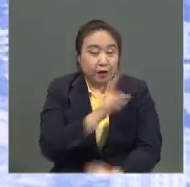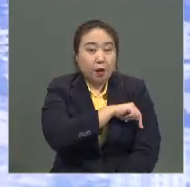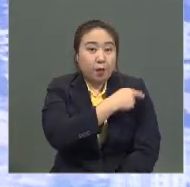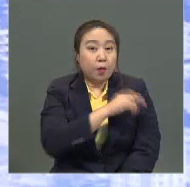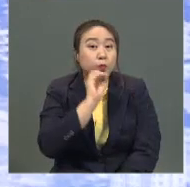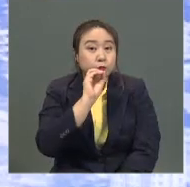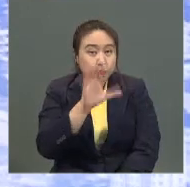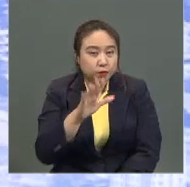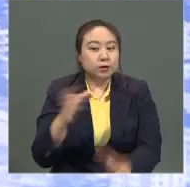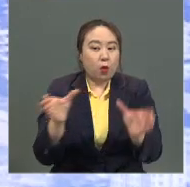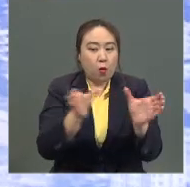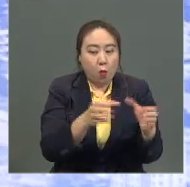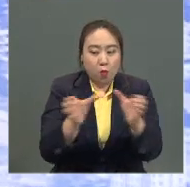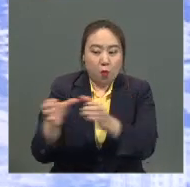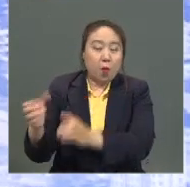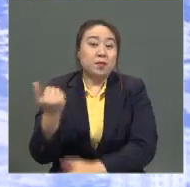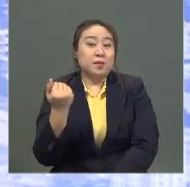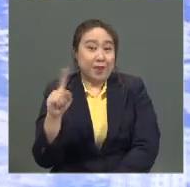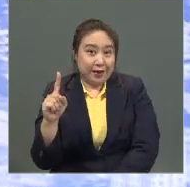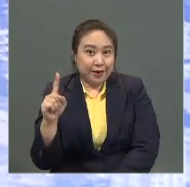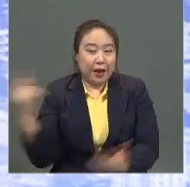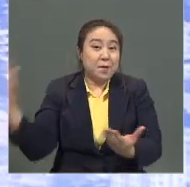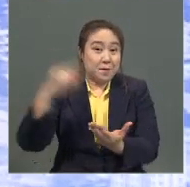ก็จะเกิดขึ้นตามมาเราจากนี้นะครับคุณหมอยังย้ำด้วยว่า11กลุ่มที่ได้รับอนุญาตให้เดินทางเข้าไทยเนี่ยก็จะเน้นเป็นเรื่องของนักธุรกิจหรือว่าผู้ป่วยมารักษานะครับไม่ใช่เข้ามาท่องเที่ยวแต่เดินทางเข้ามาเป็นการเฉพาะทั้งนี้ก็เพื่อให้เศรษฐกิจขับเคลื่อนได้เท่านั้นครับ